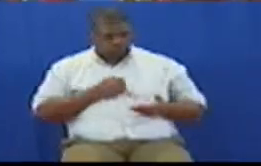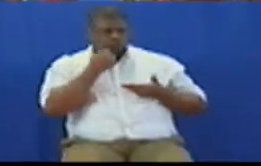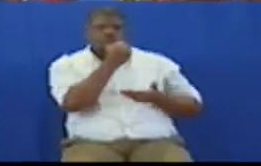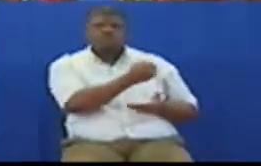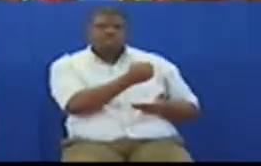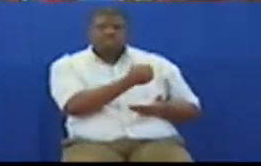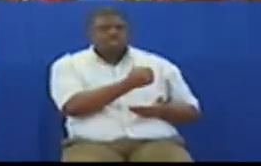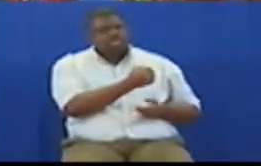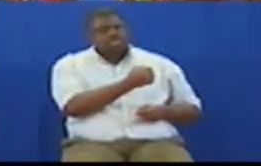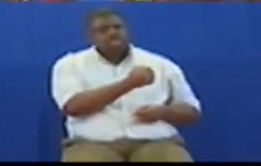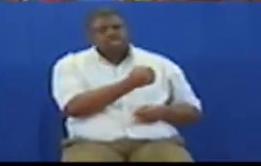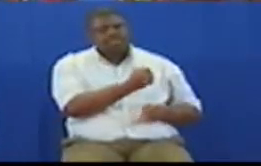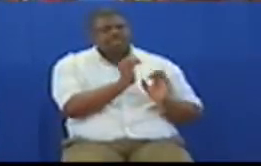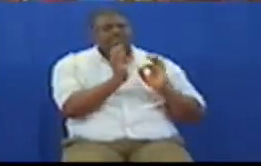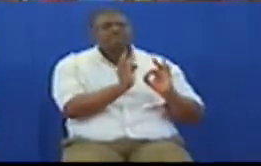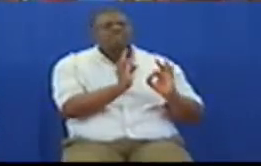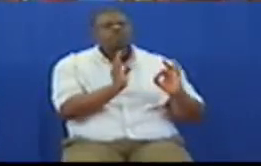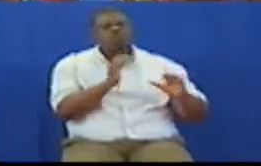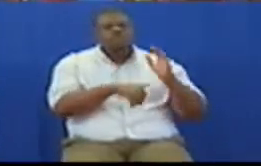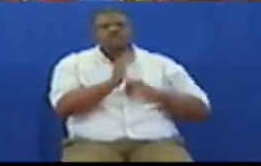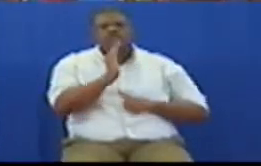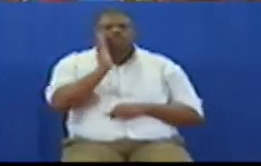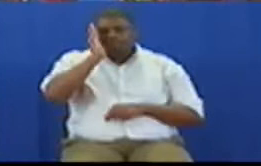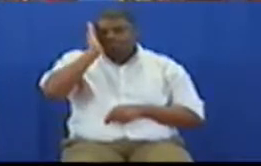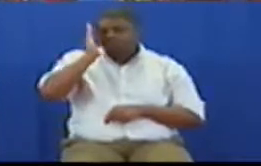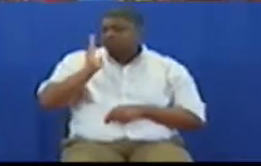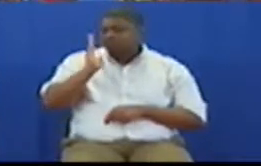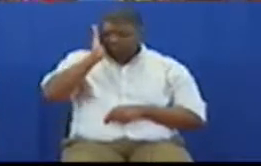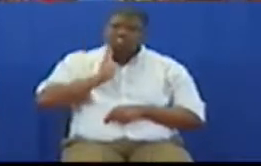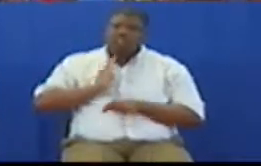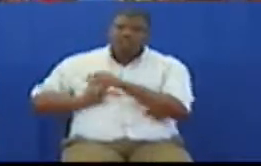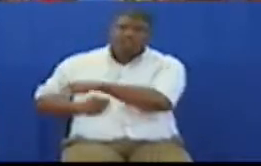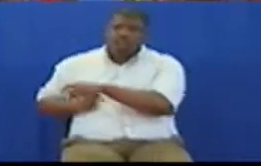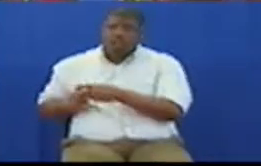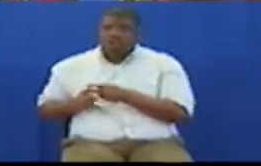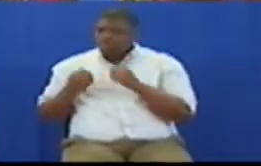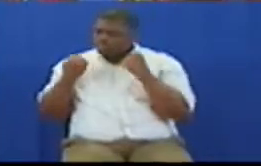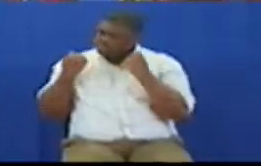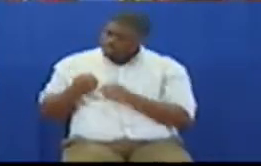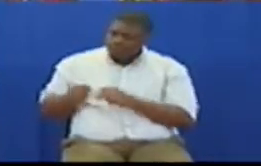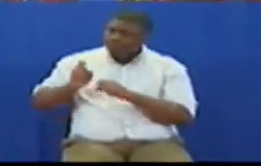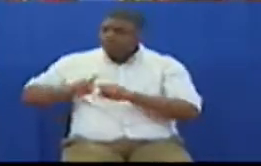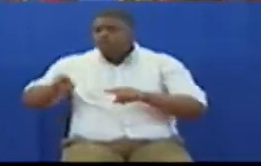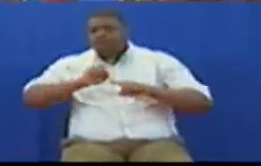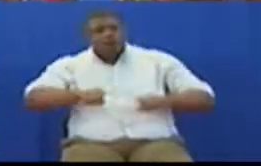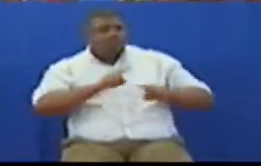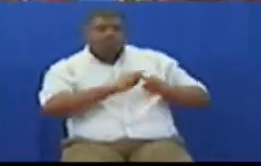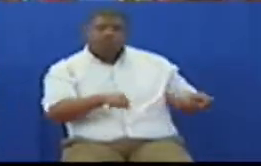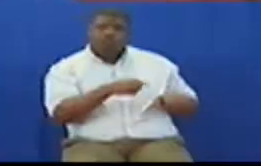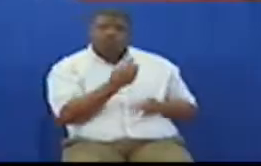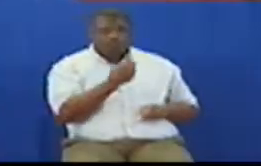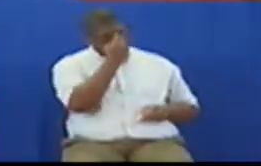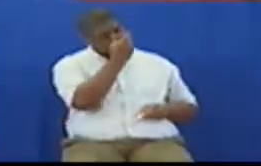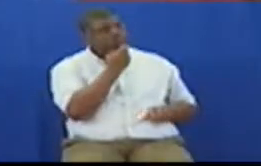kwa hali inayotosheleza katika kada ya kati. Tunaona kuna jitihada tofauti tofauti, lakini tujiulize ni kwa kiasi